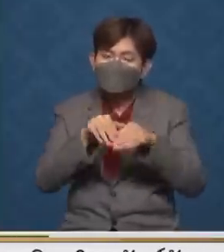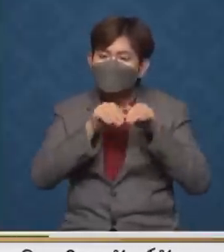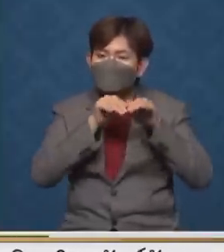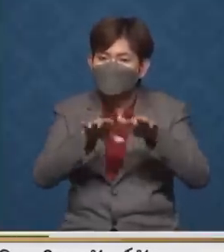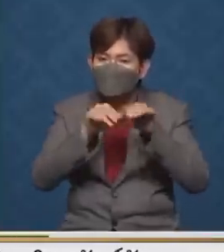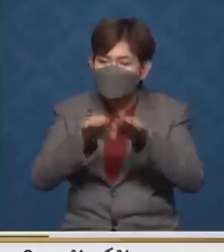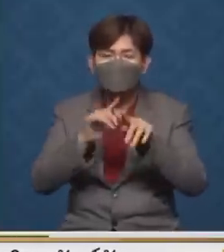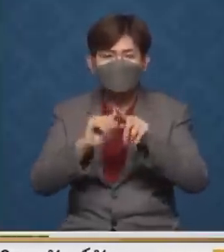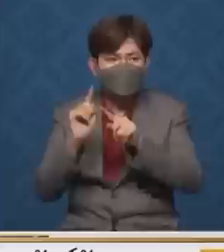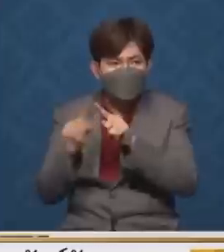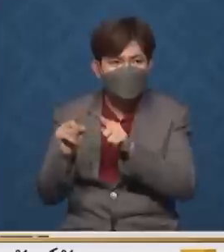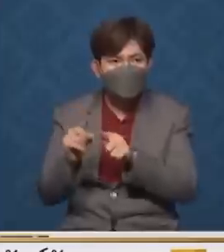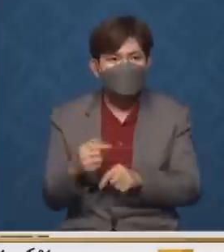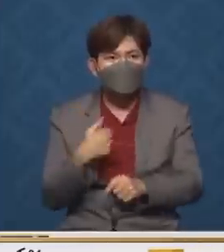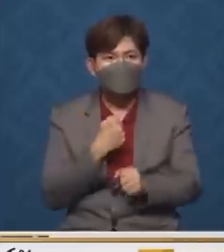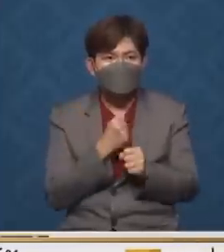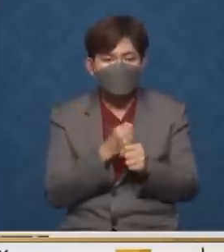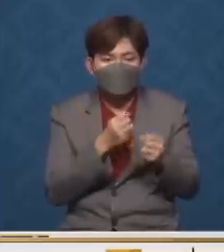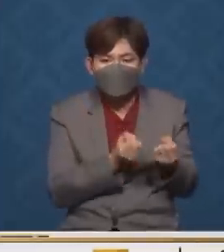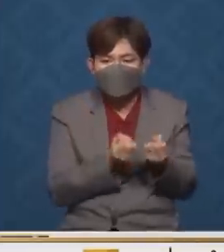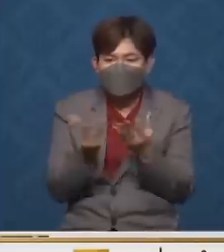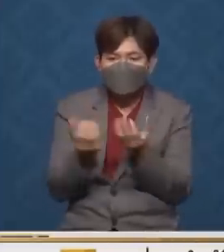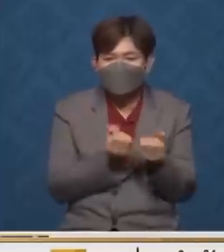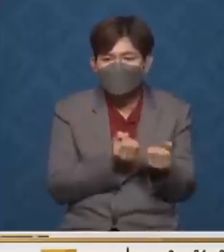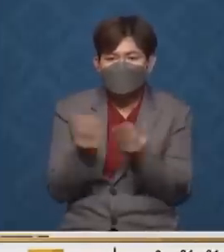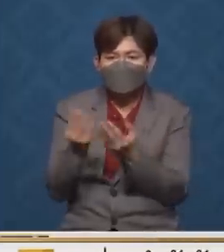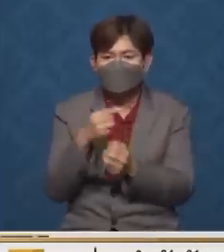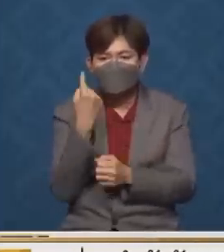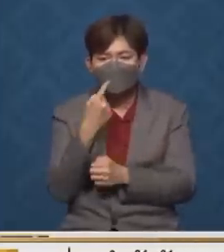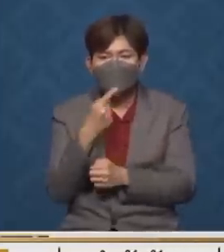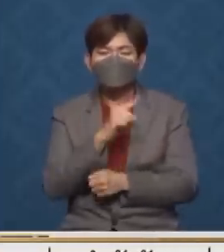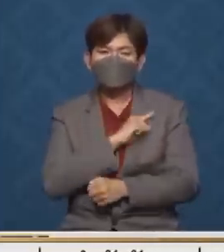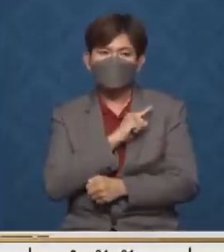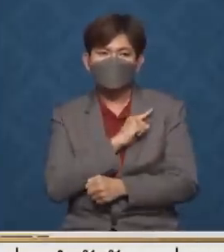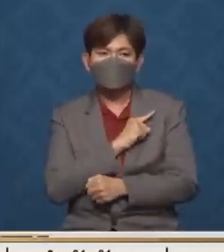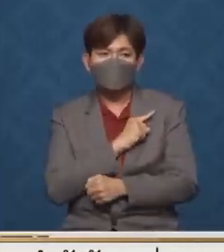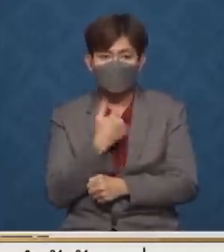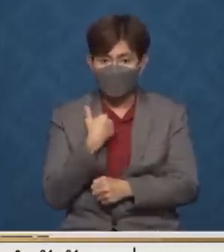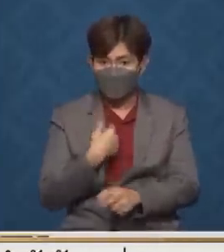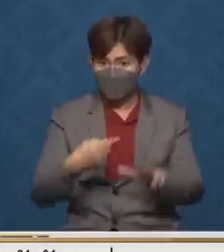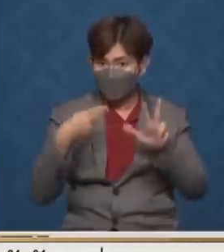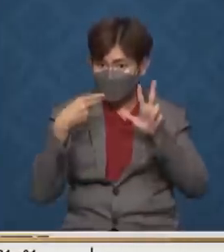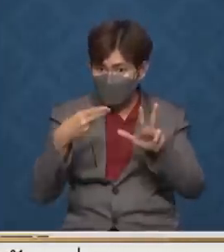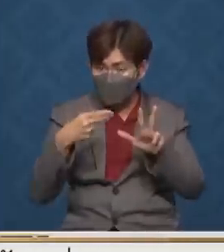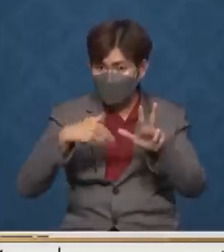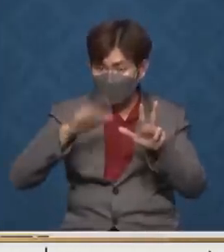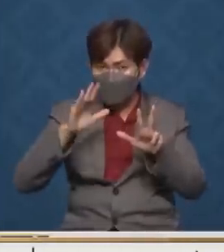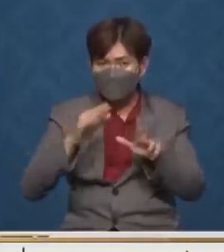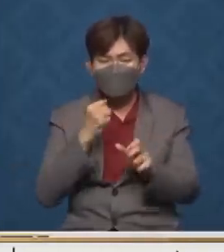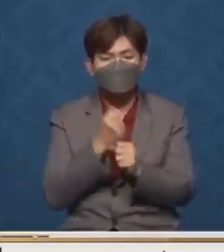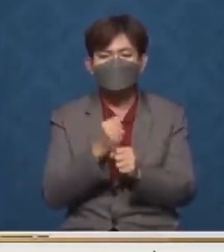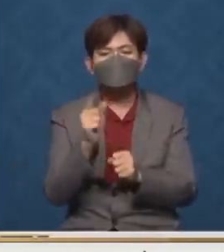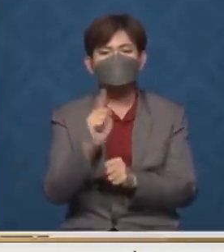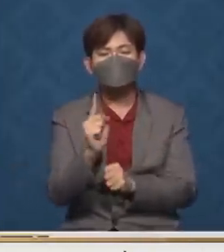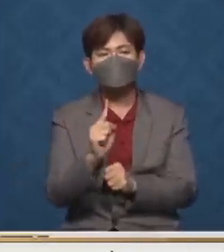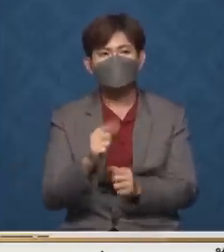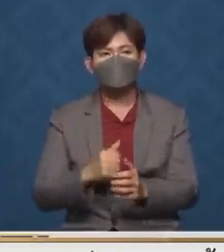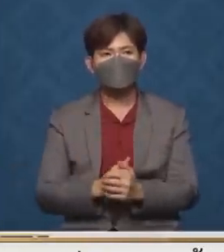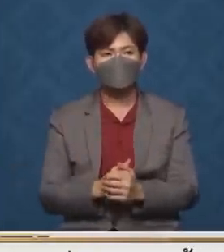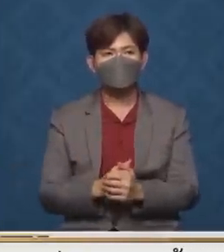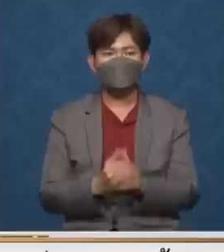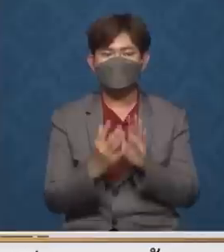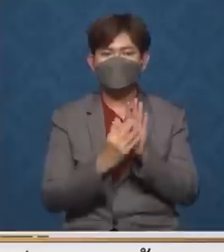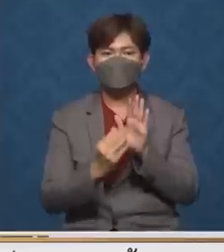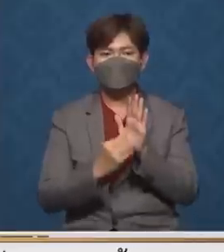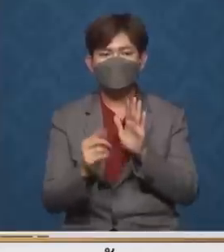คนนี้แล้วก็คอยรับลูกต่อสงลูกต่อให้กับหนวยงานที่ follow เขาทั้สามหือนกาองคกรเขาทำกนแบบไหน?มนมการอบ